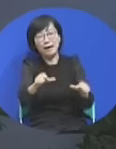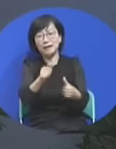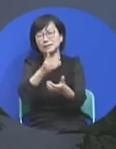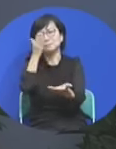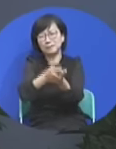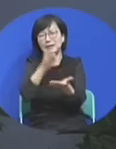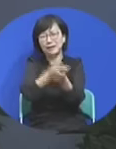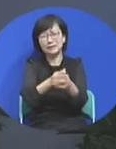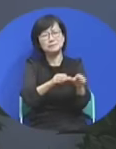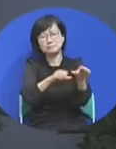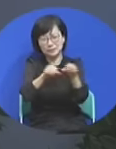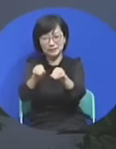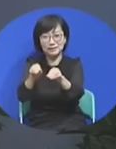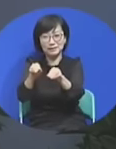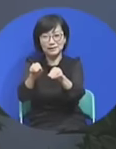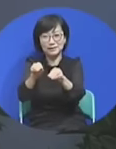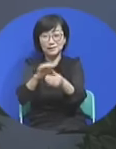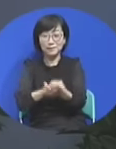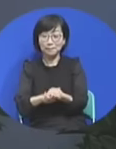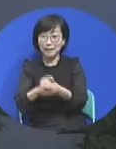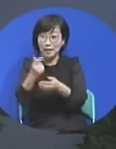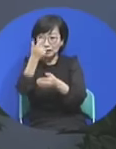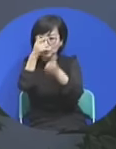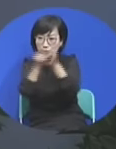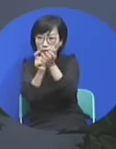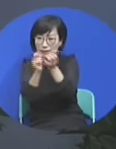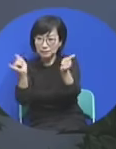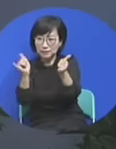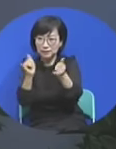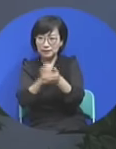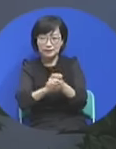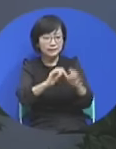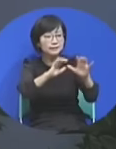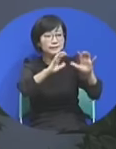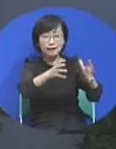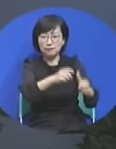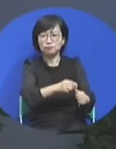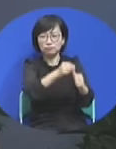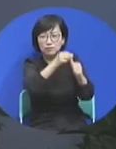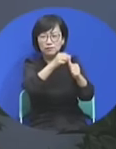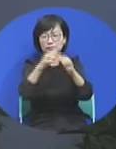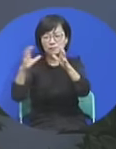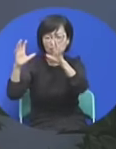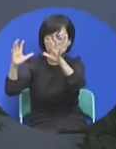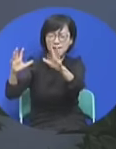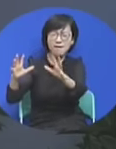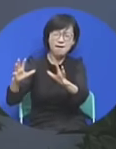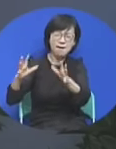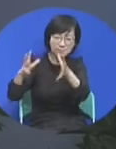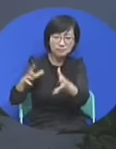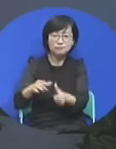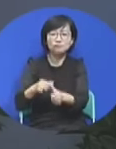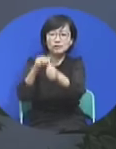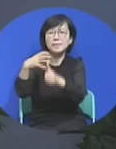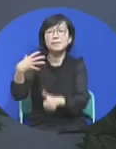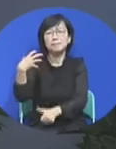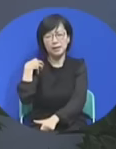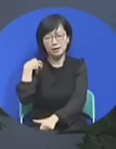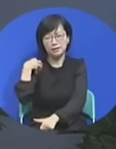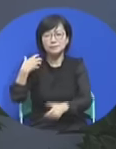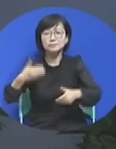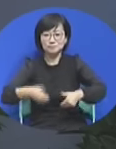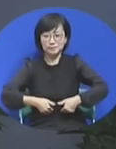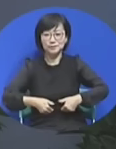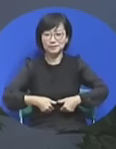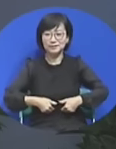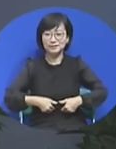기독교인이 나라 살리고 세상 살리고 저 세계 살려야 되겠습니다. Because now all the Christians must arise to save their region, this nation, and the world.